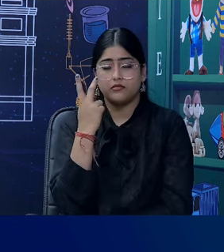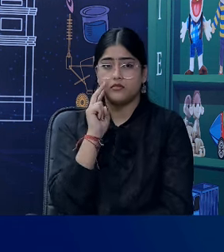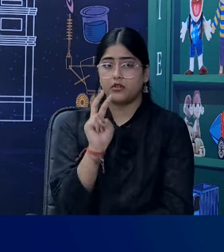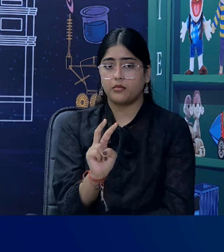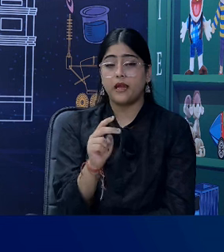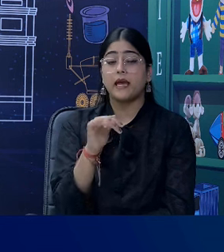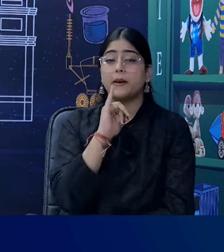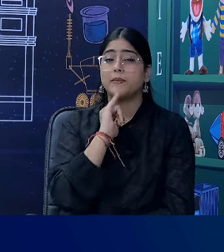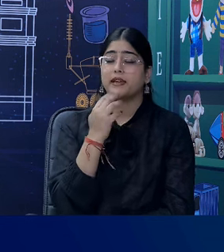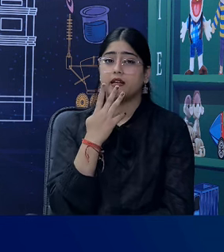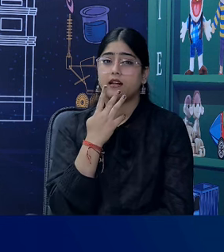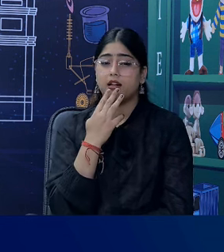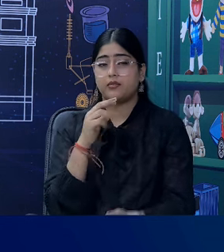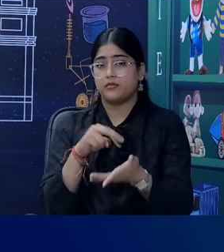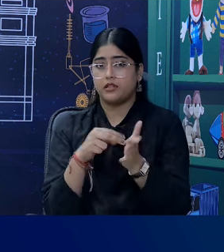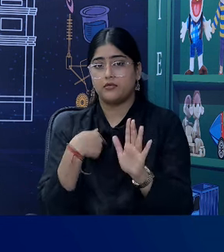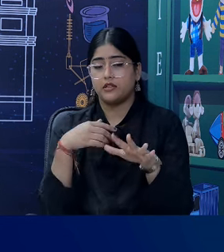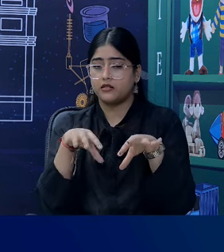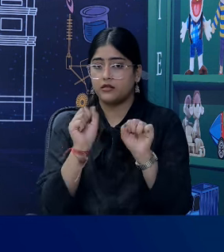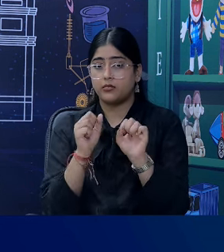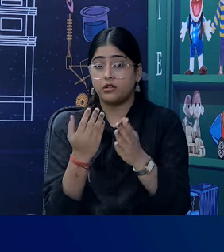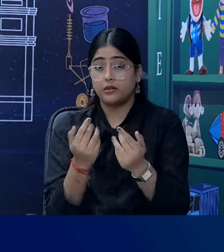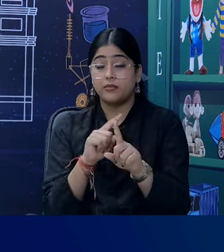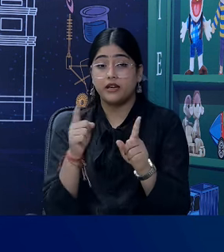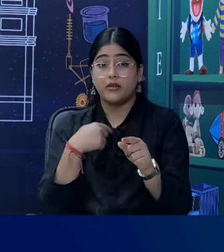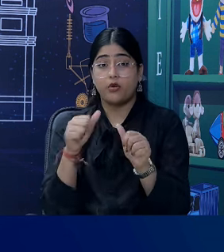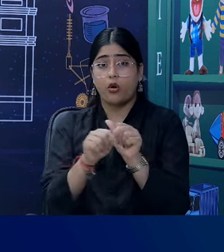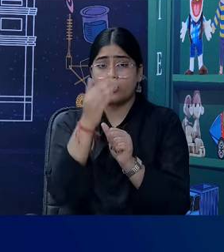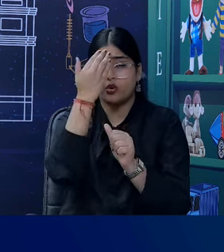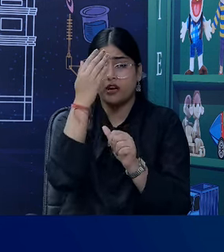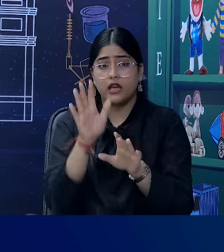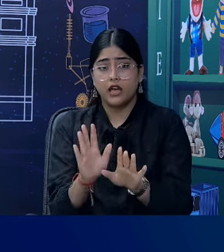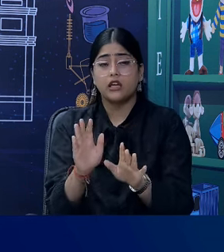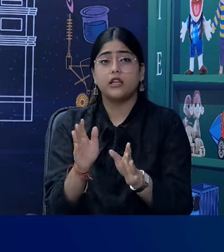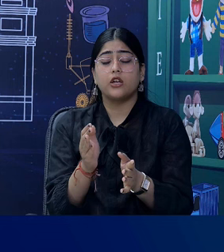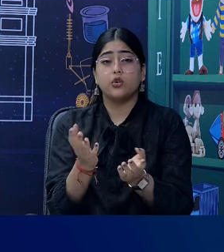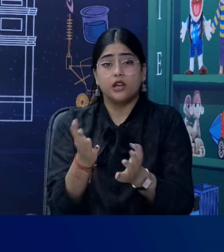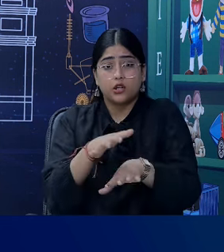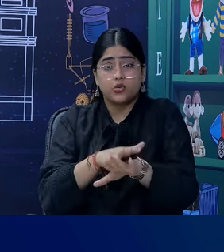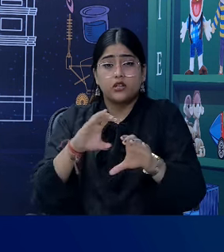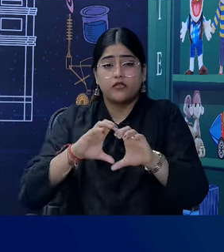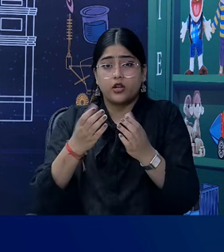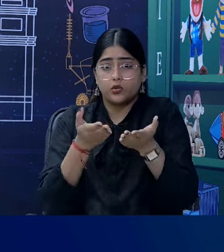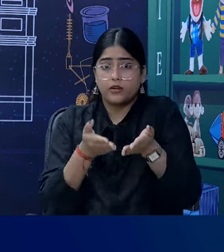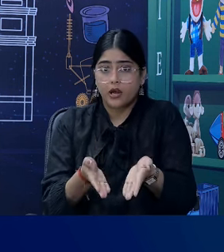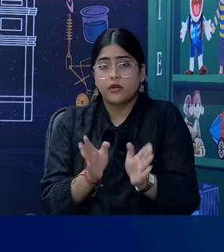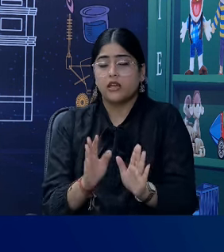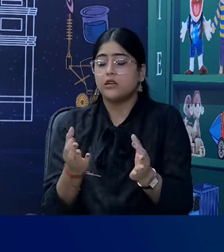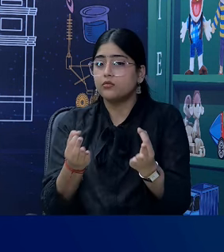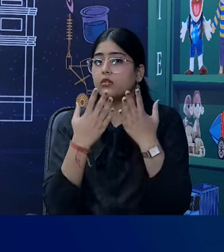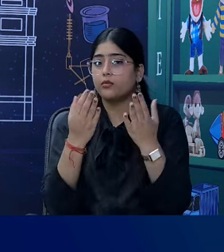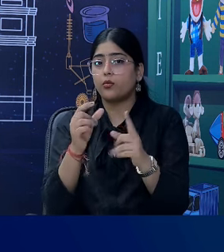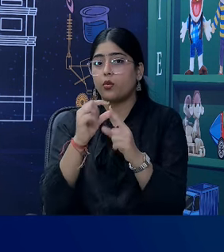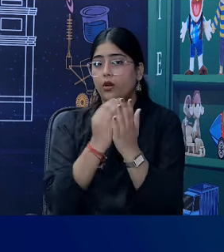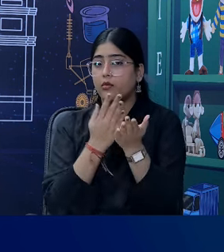कि जो पिंक में है वह हाईलाइट है लेकिन जैसा कि हम सभी जानते हैं समावेशी कक्षा का हमारा यह सत्र रहता है तो ये खास सत्र है हम